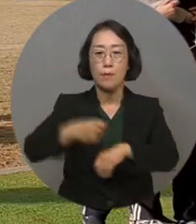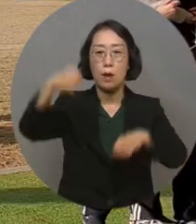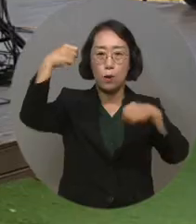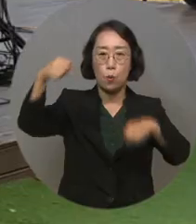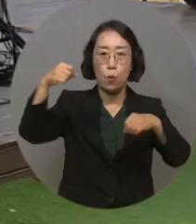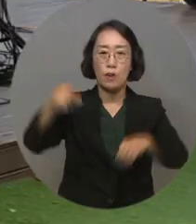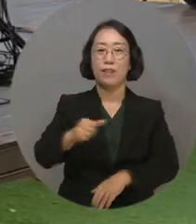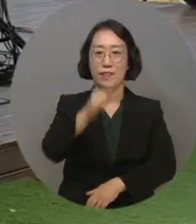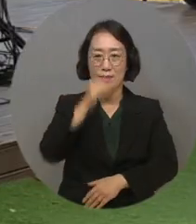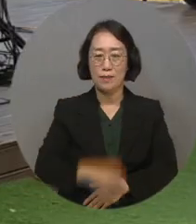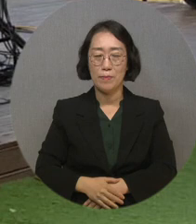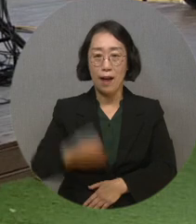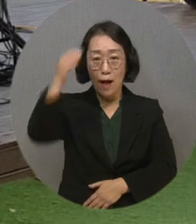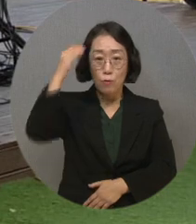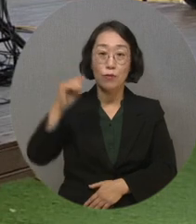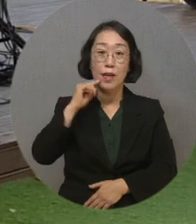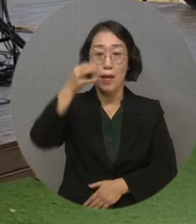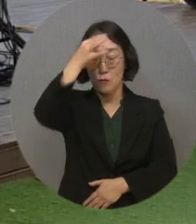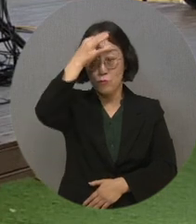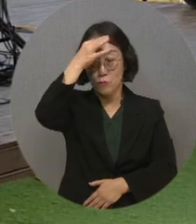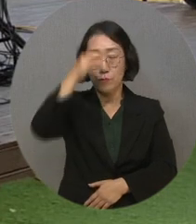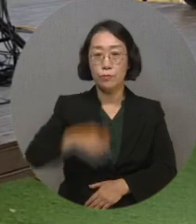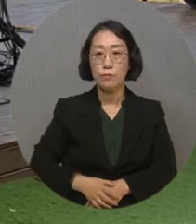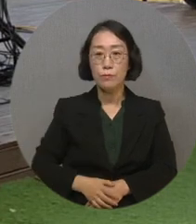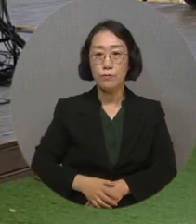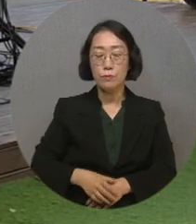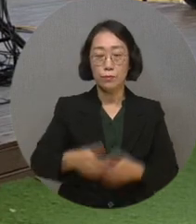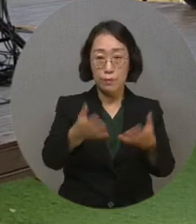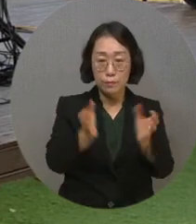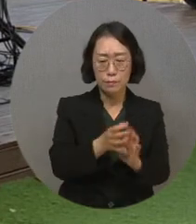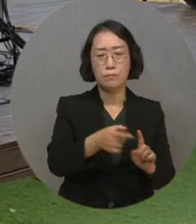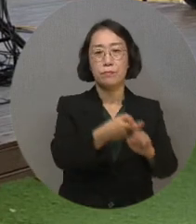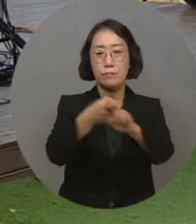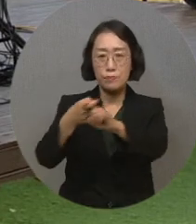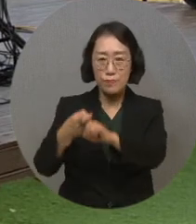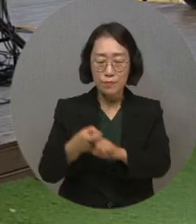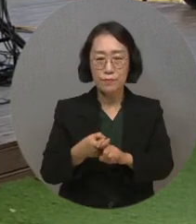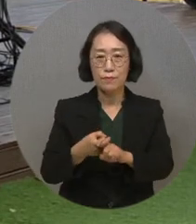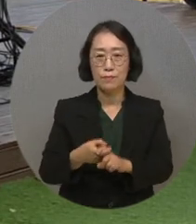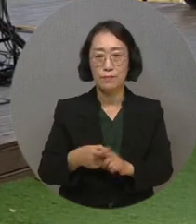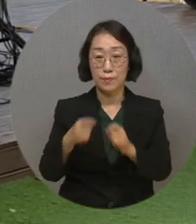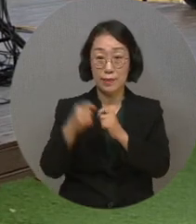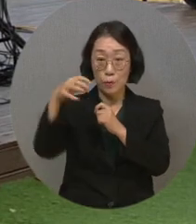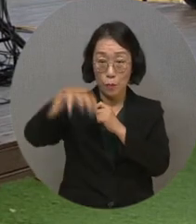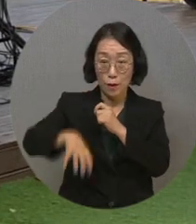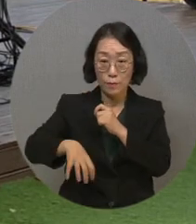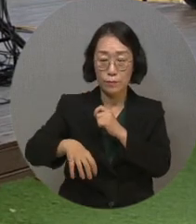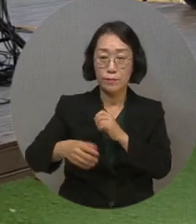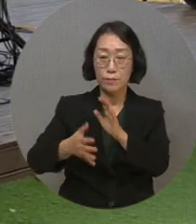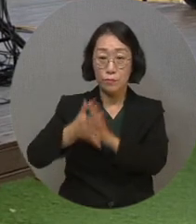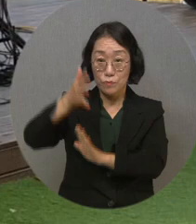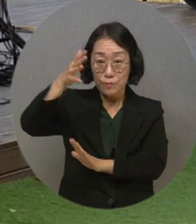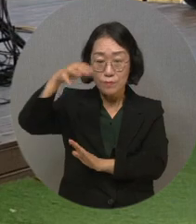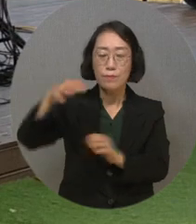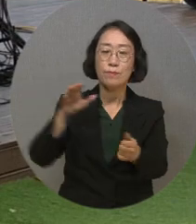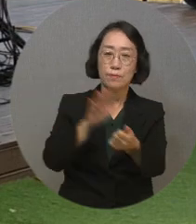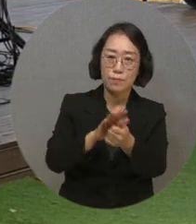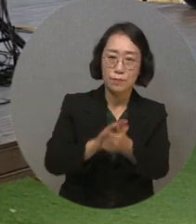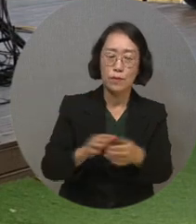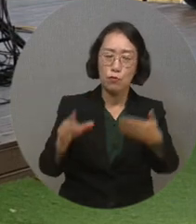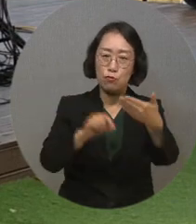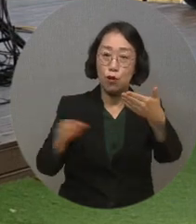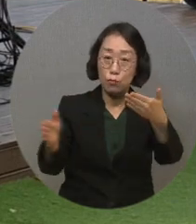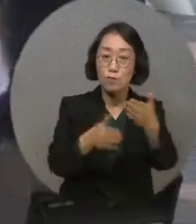있었습니다. 한국예술문화단체 총연합회 양주지혜와 양주시 후원으로 9월부터 진행된